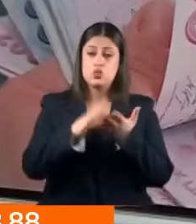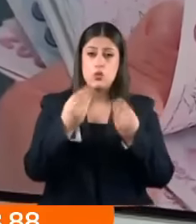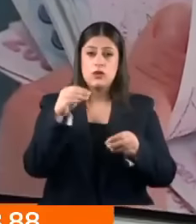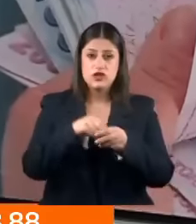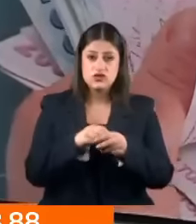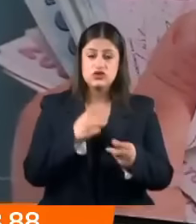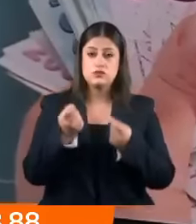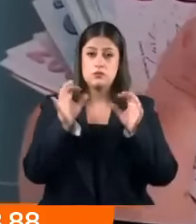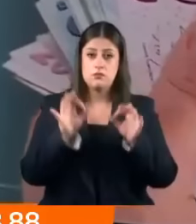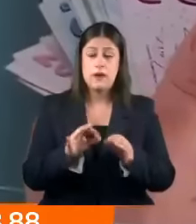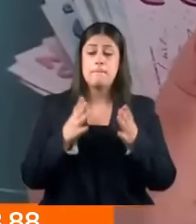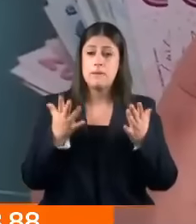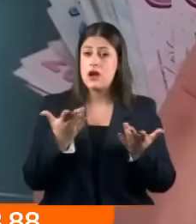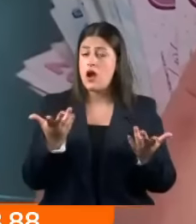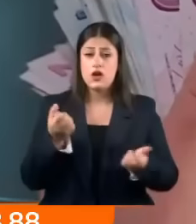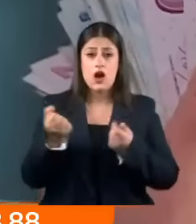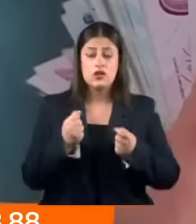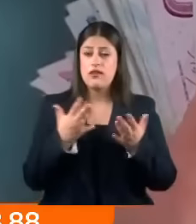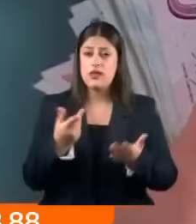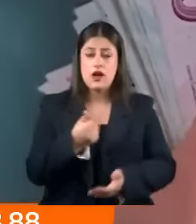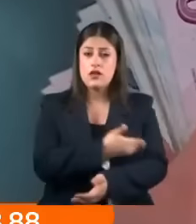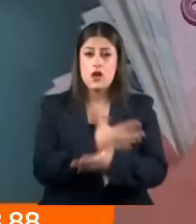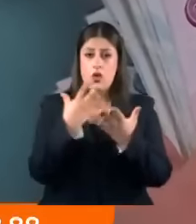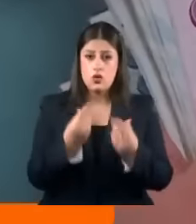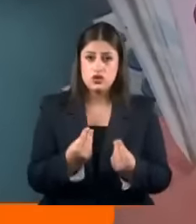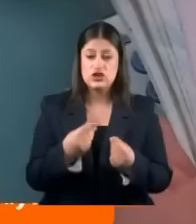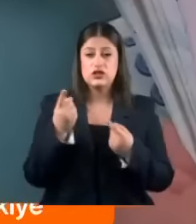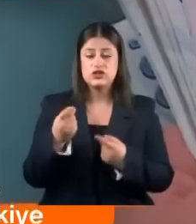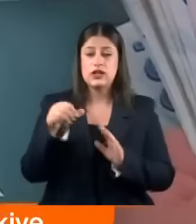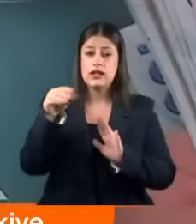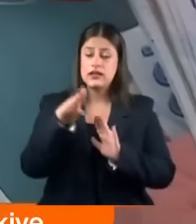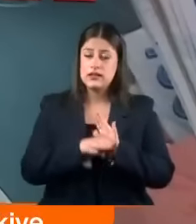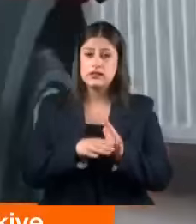Peki hangi araç ne kadar olacak? İşte indirimli rakamlar.